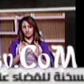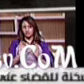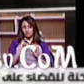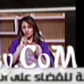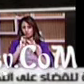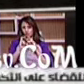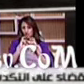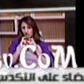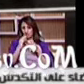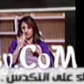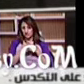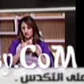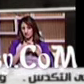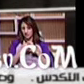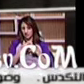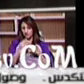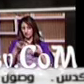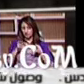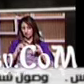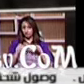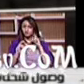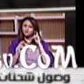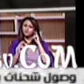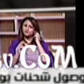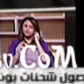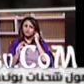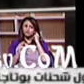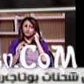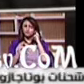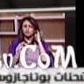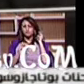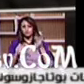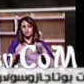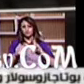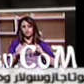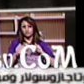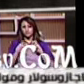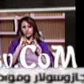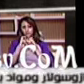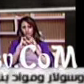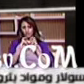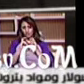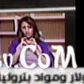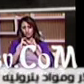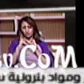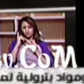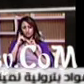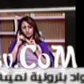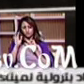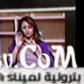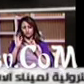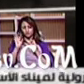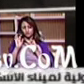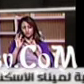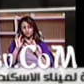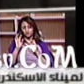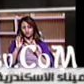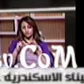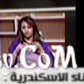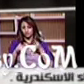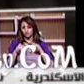الحقيقه معرفش وحتى حك رس اللجنه نفسه المستشار سلطان طلع معاش